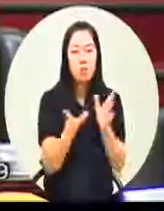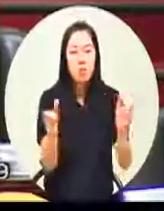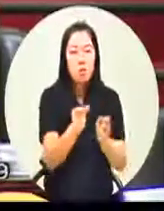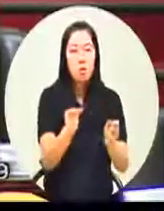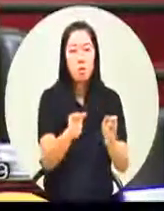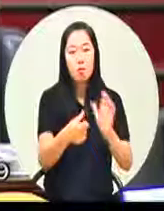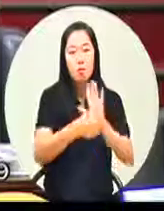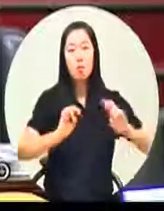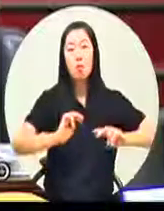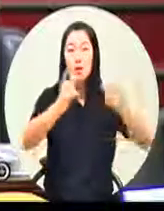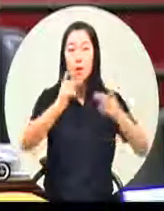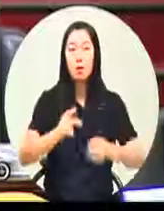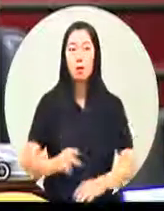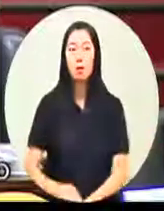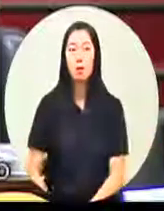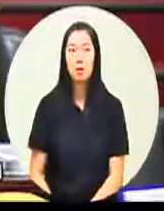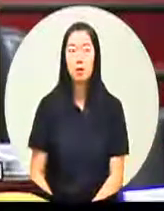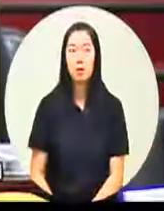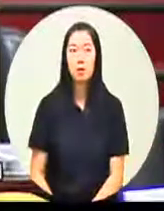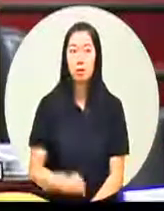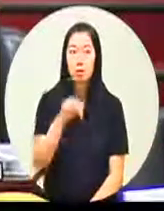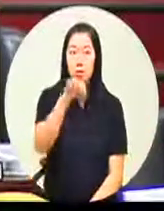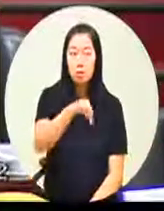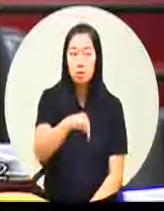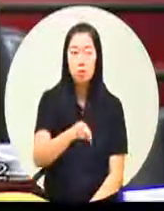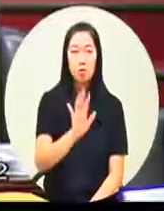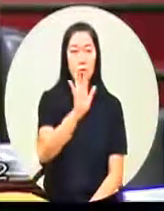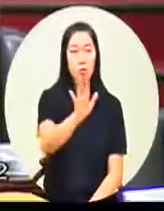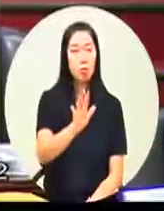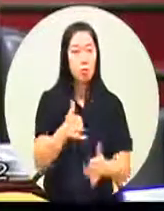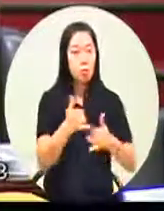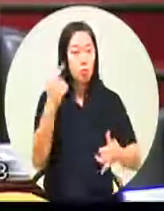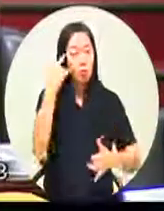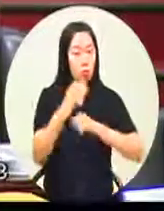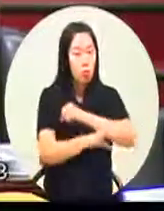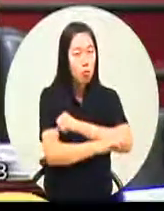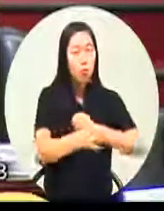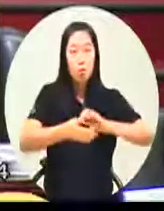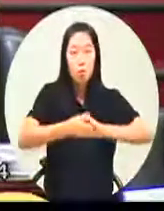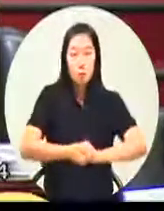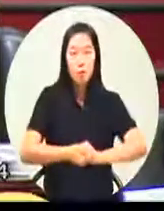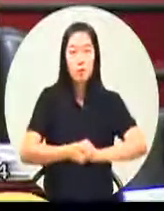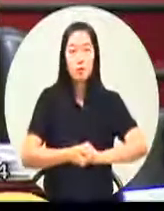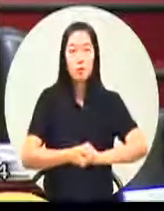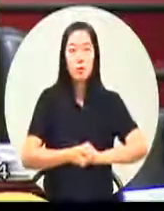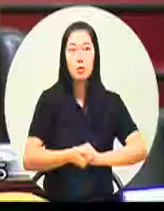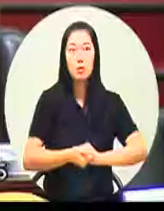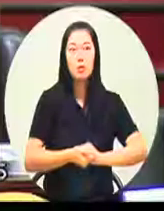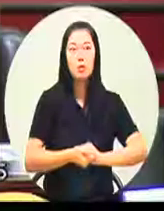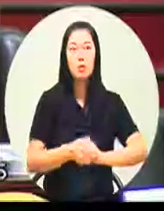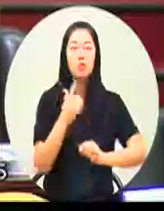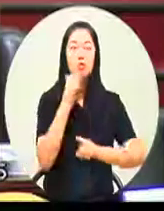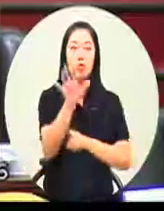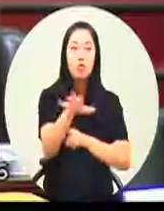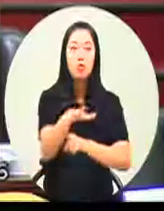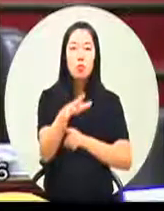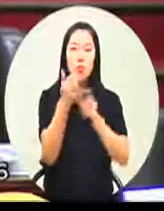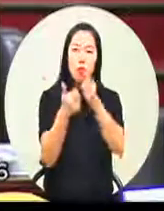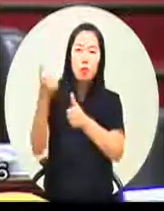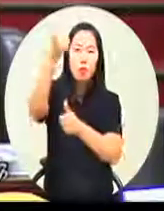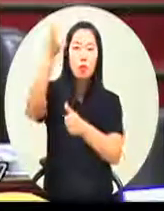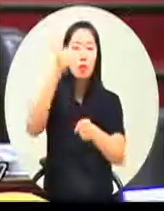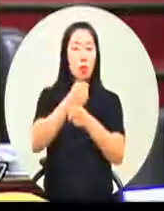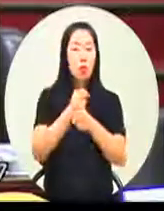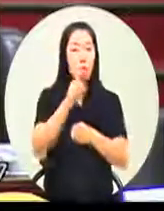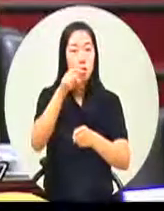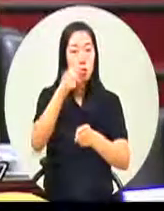报告出来，就把这个有民意基础做决定的美浓的前辈所做的一